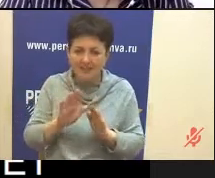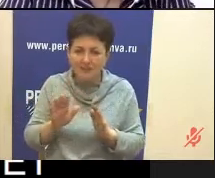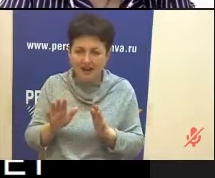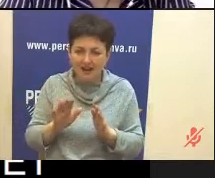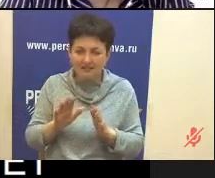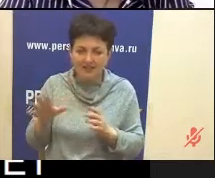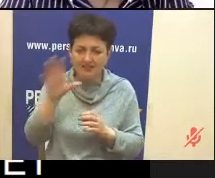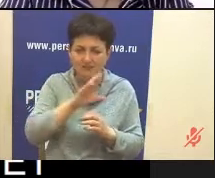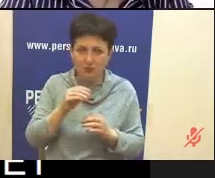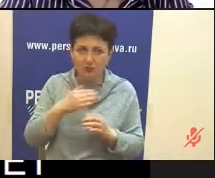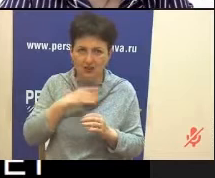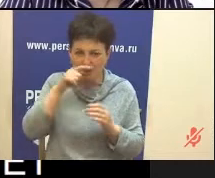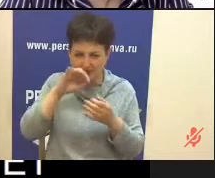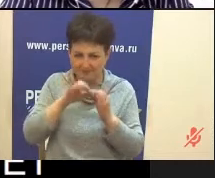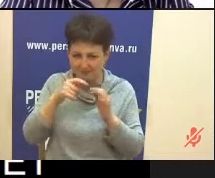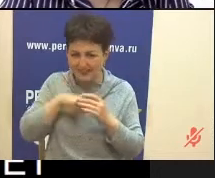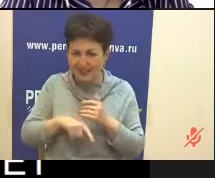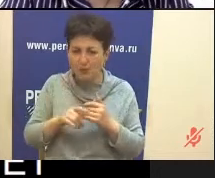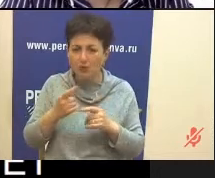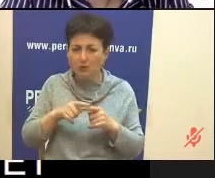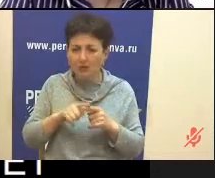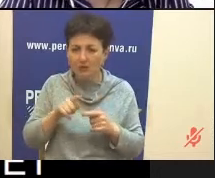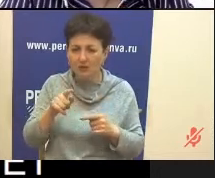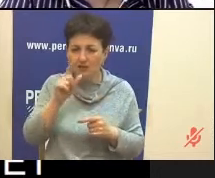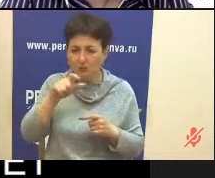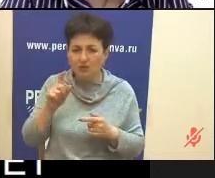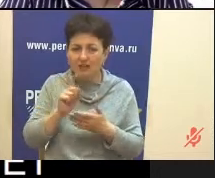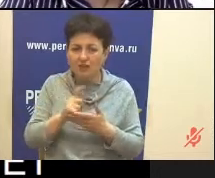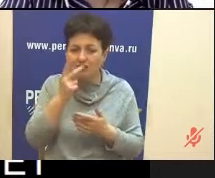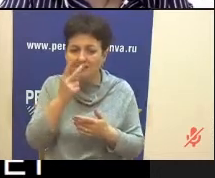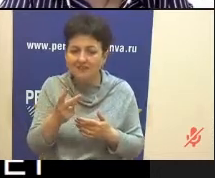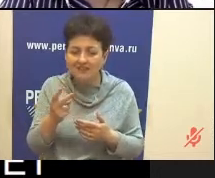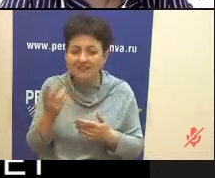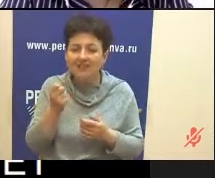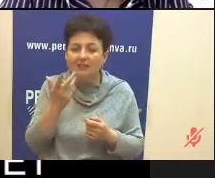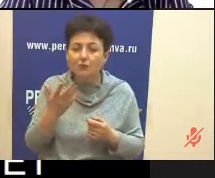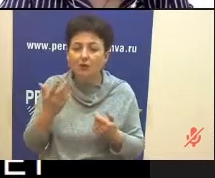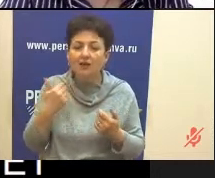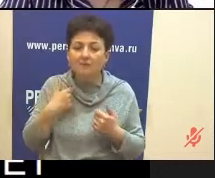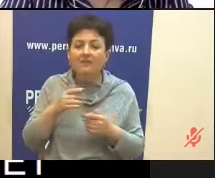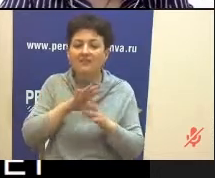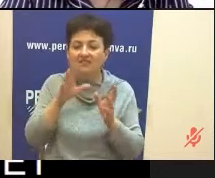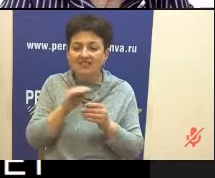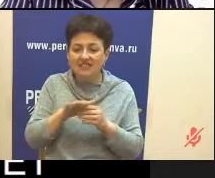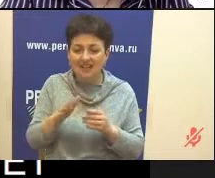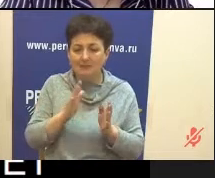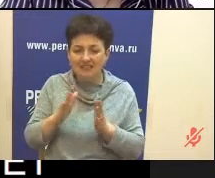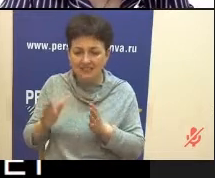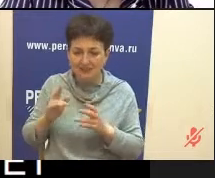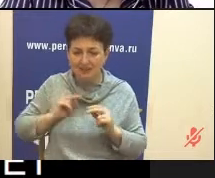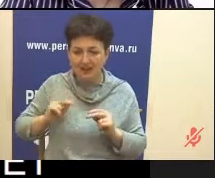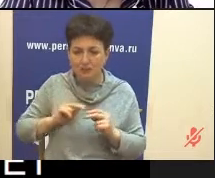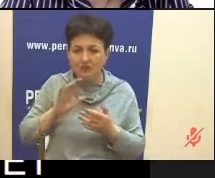не показывать всю нашу подноготную людям, которые на самом деле должны видеть, насколько мы в